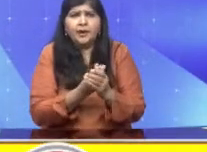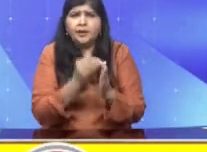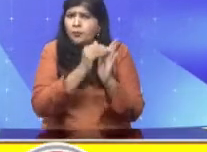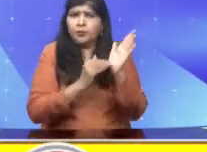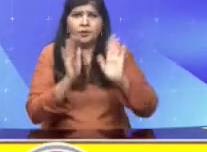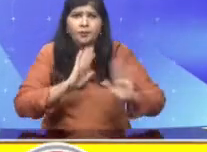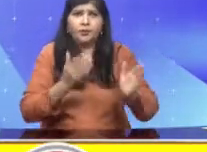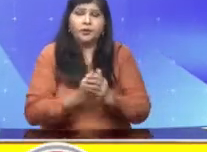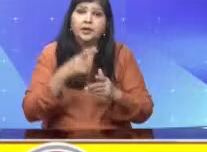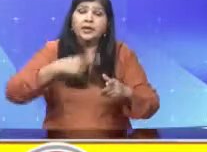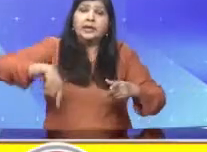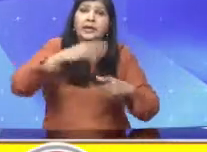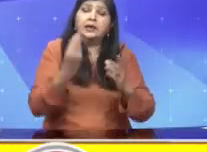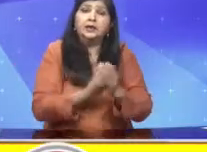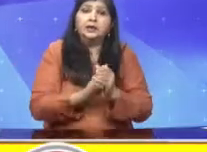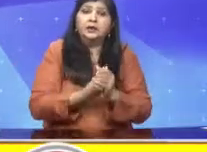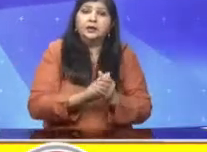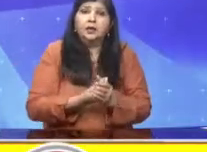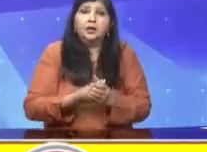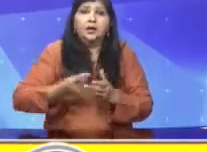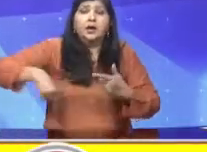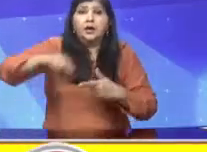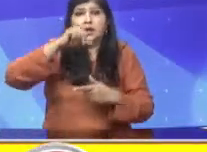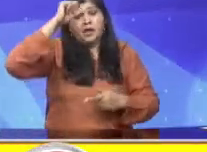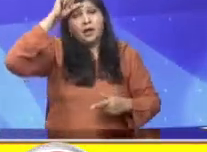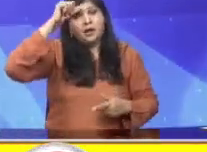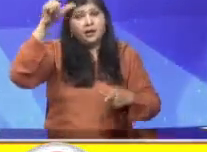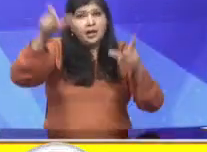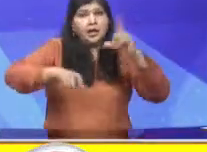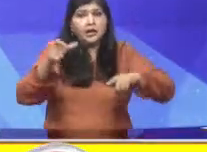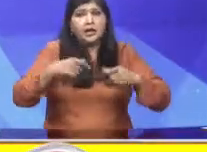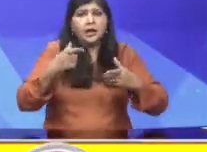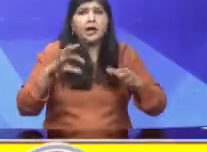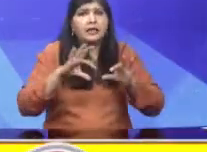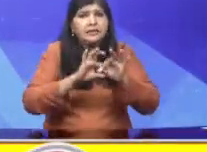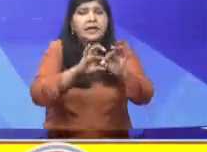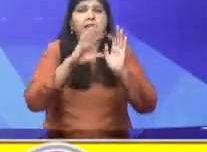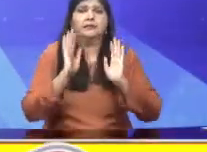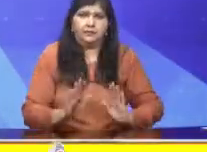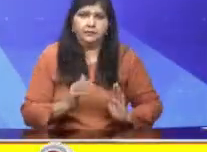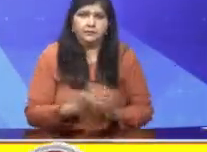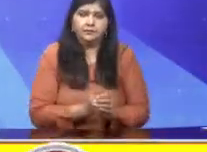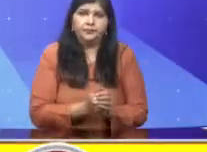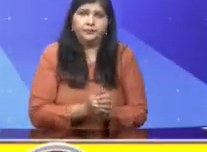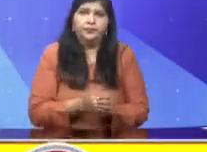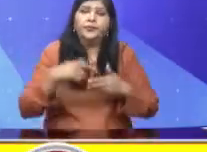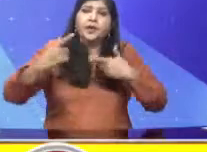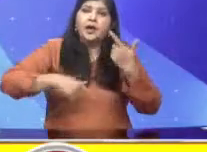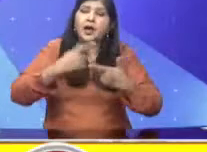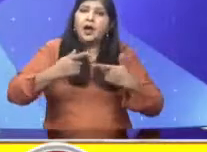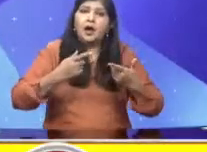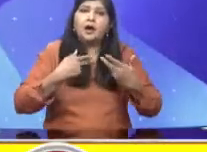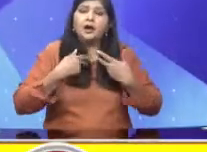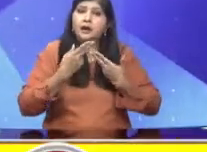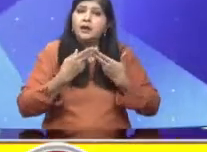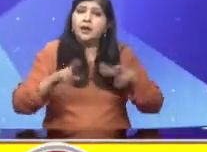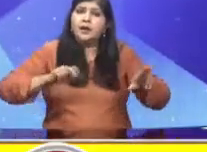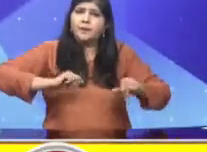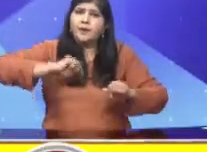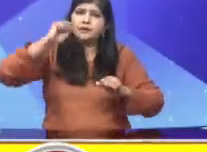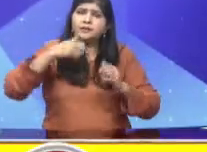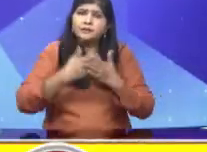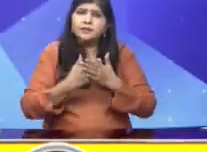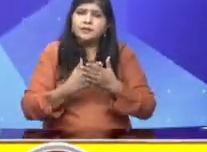नहीं, यह कोटी-कोटी भारत वासियों का कारकम है, हर स्वतंत्र और कृतग्य